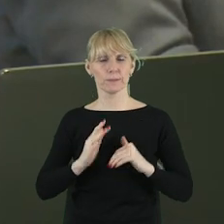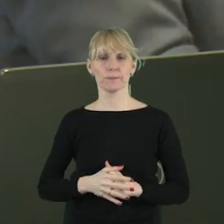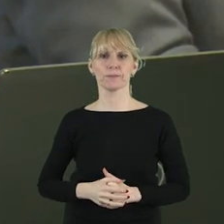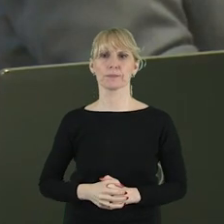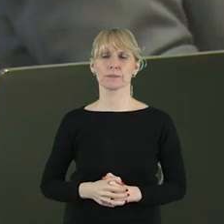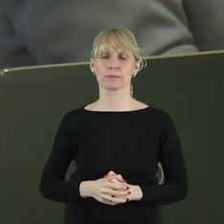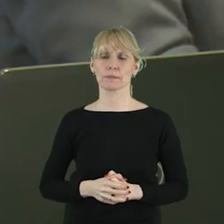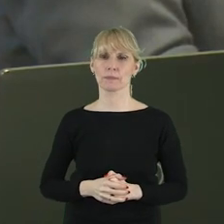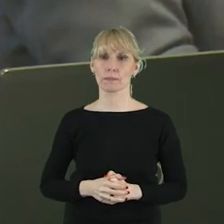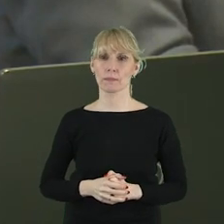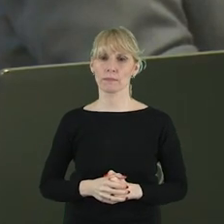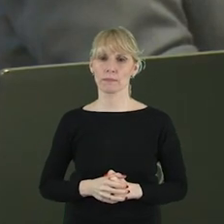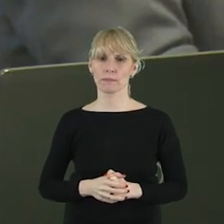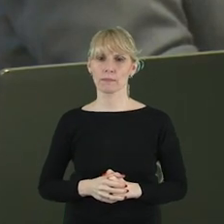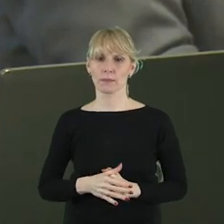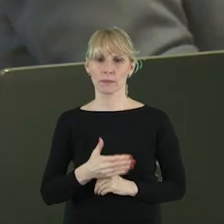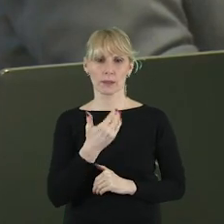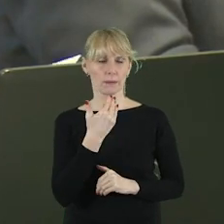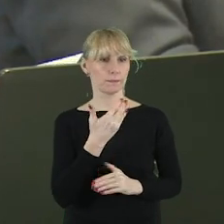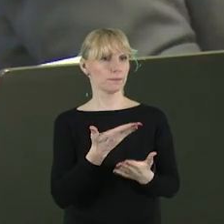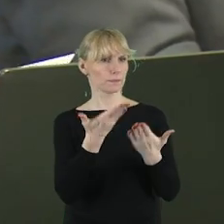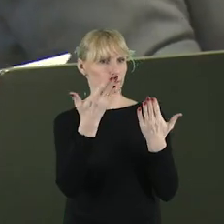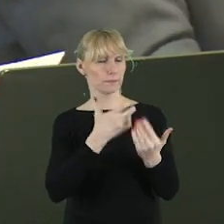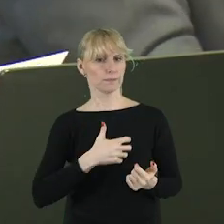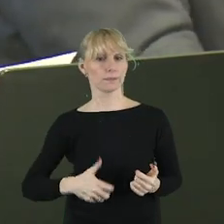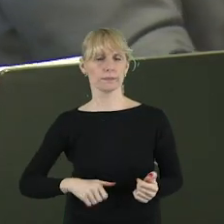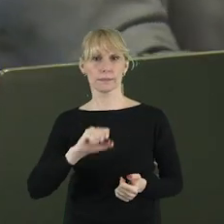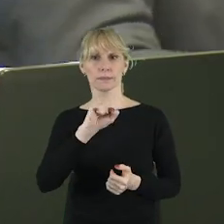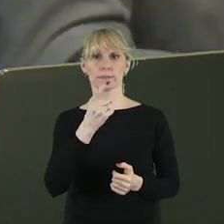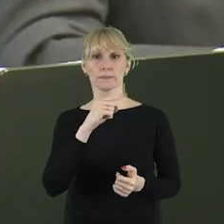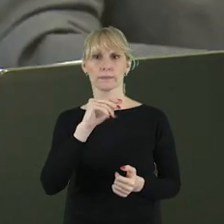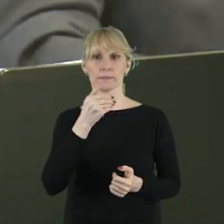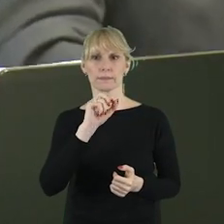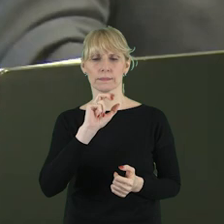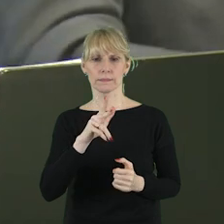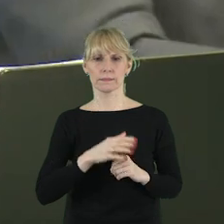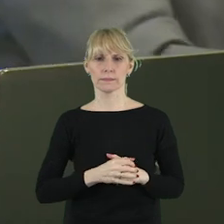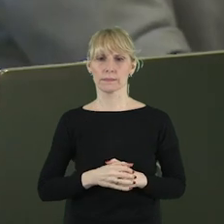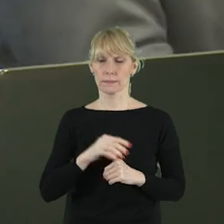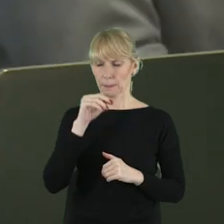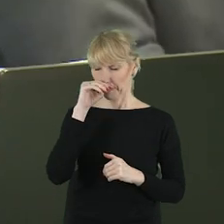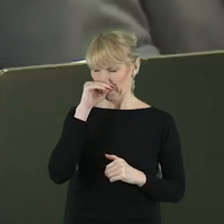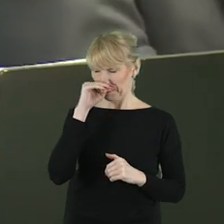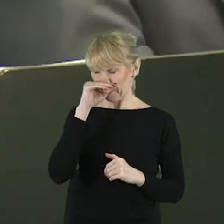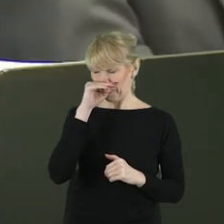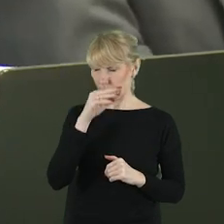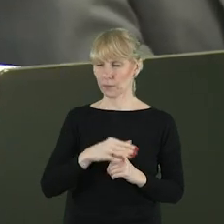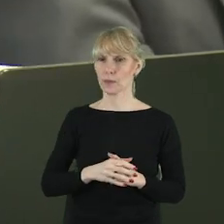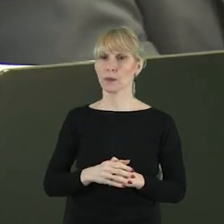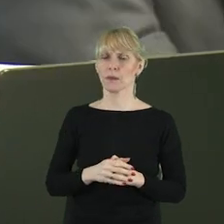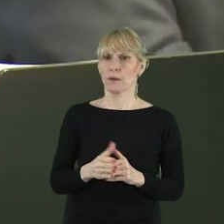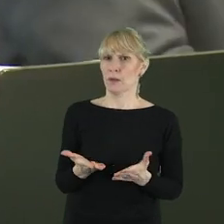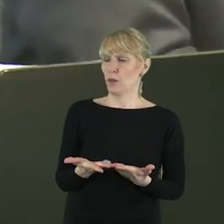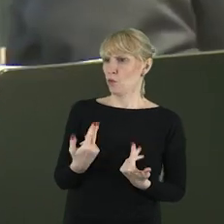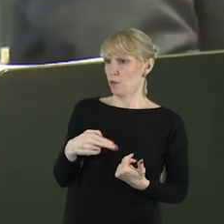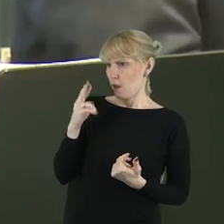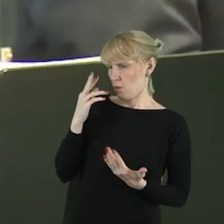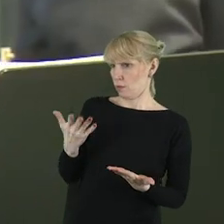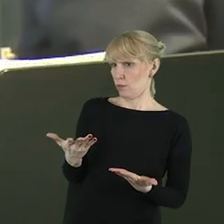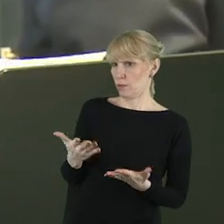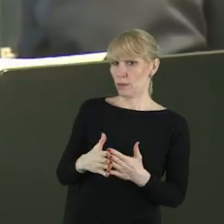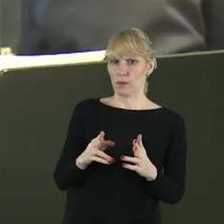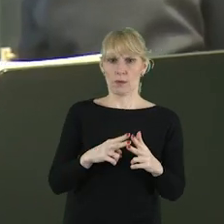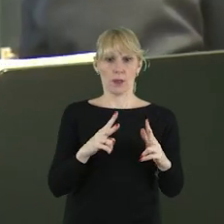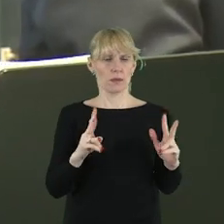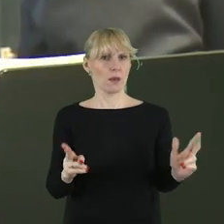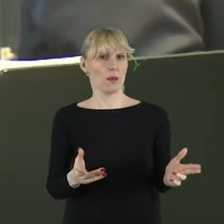no, czegoś nie rozumiem. Państwo zarzucacie, że na rok firma nie będzie chciała. No, ja rozumiem, że mówicie